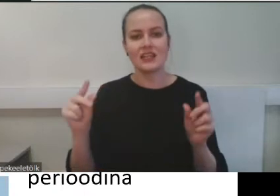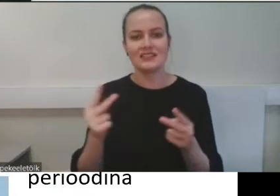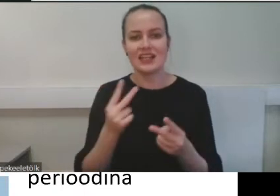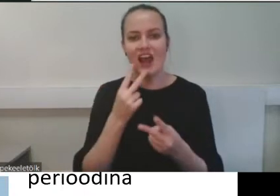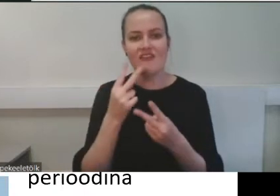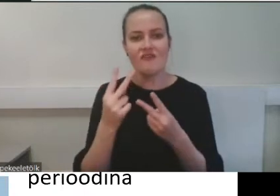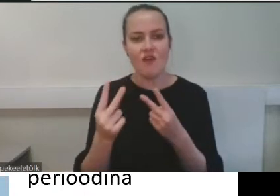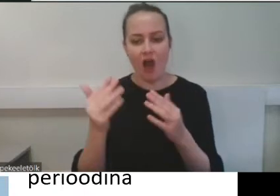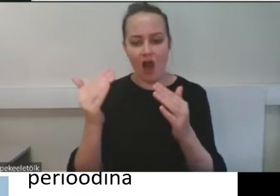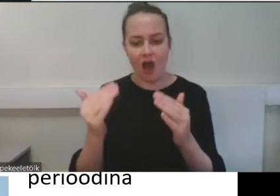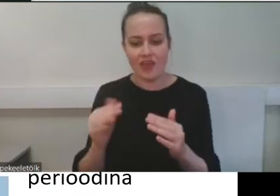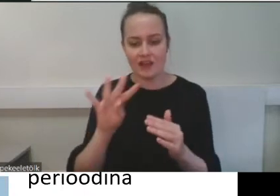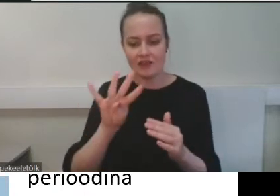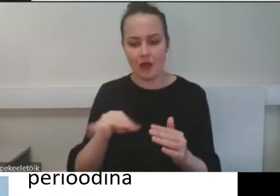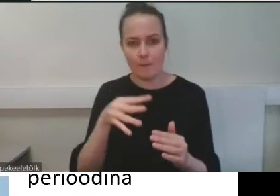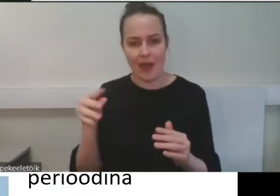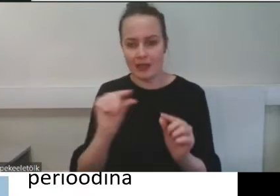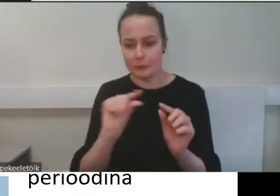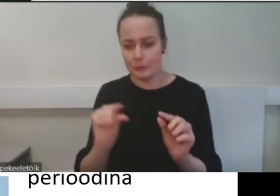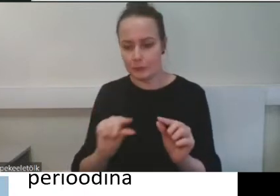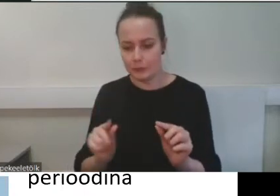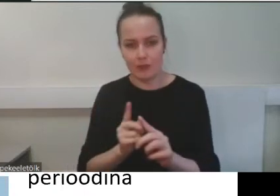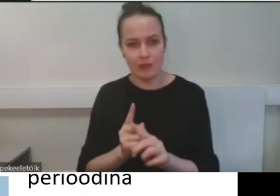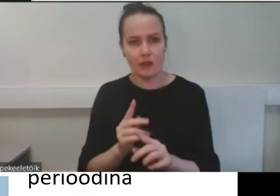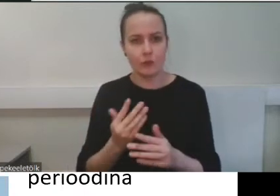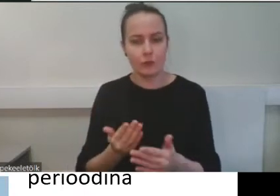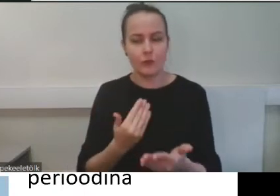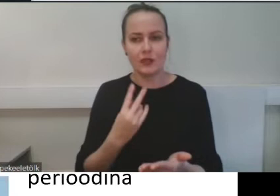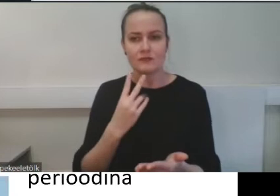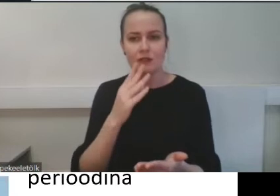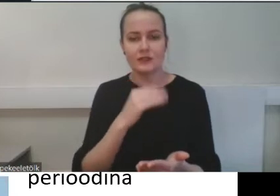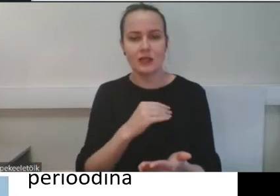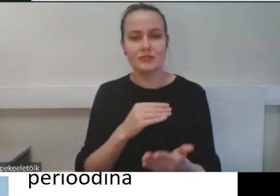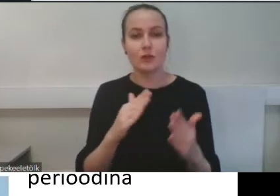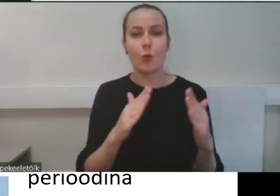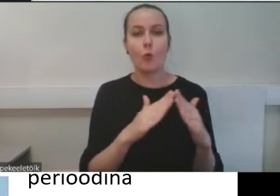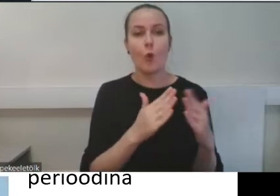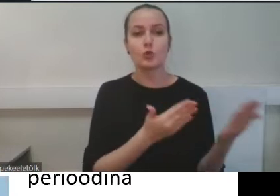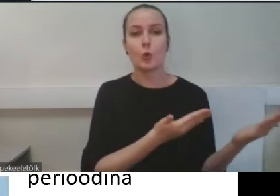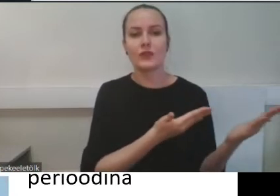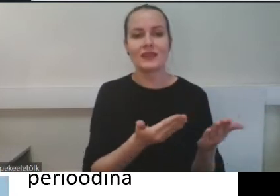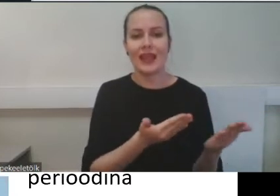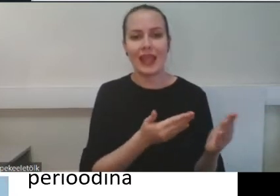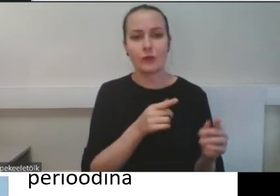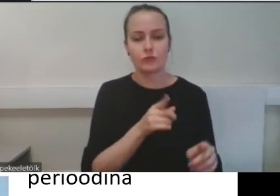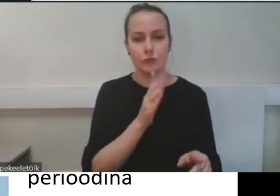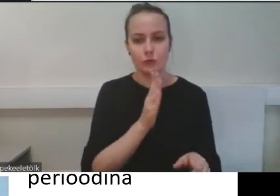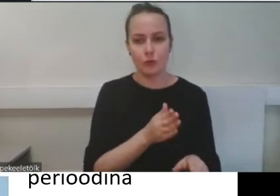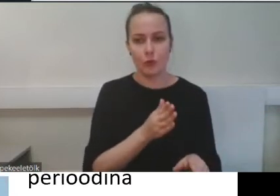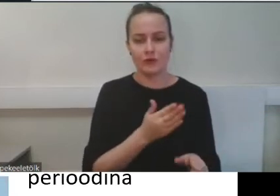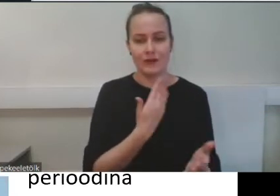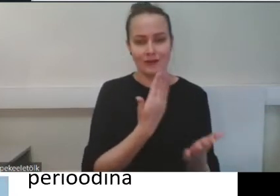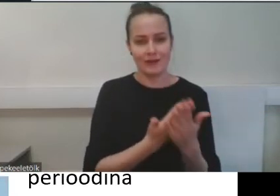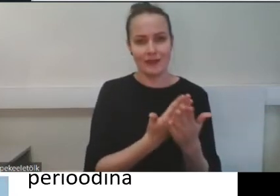Ja valikuid saab teha tegelikult ka mitme aasta kohta korraga, et ei pea seda kõike siin eraldi